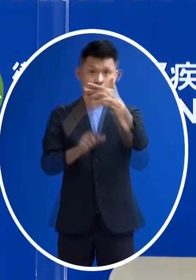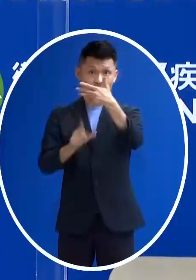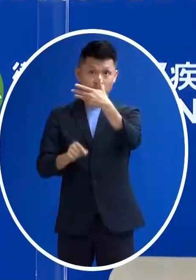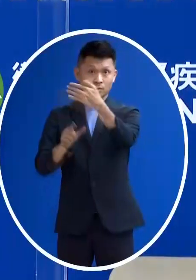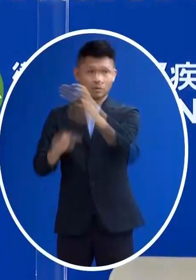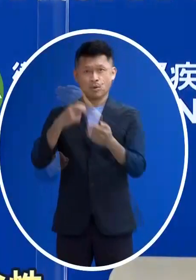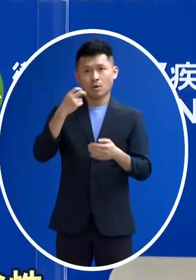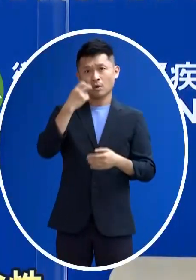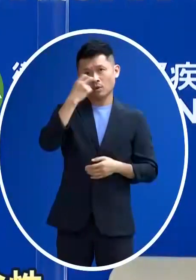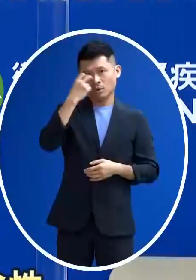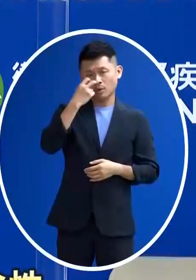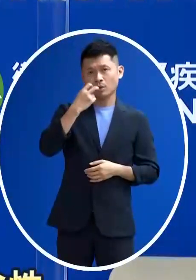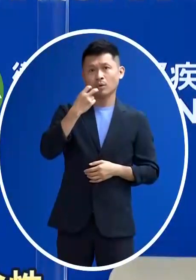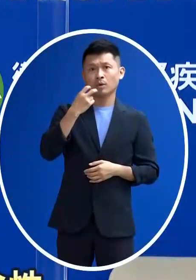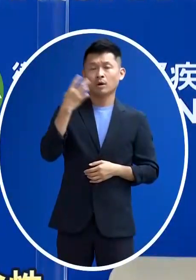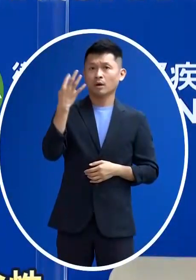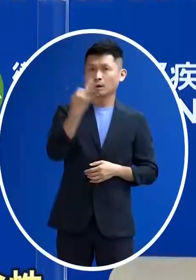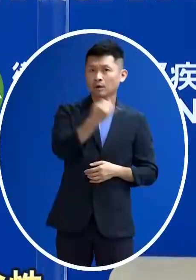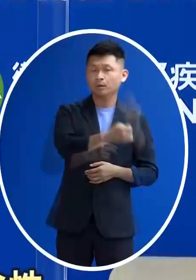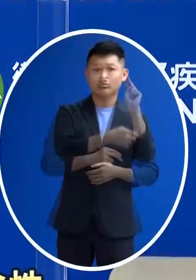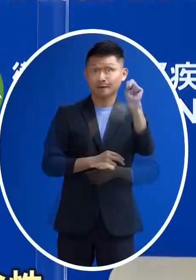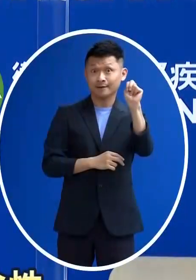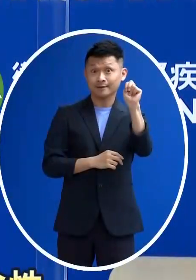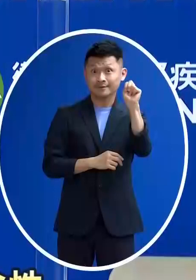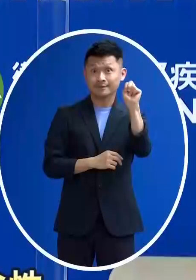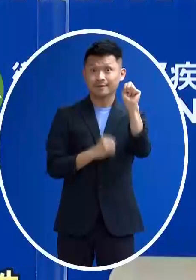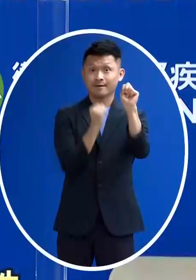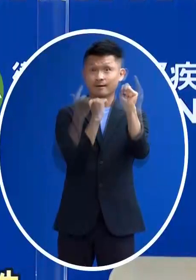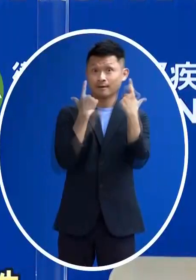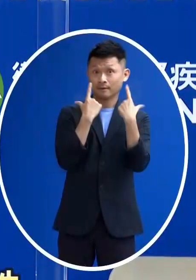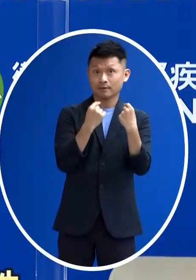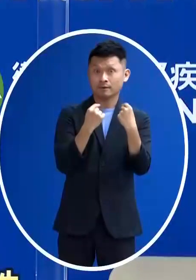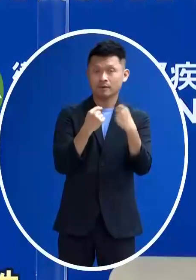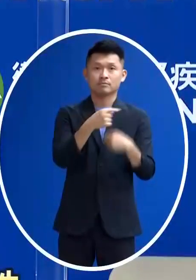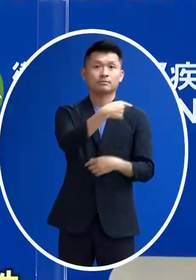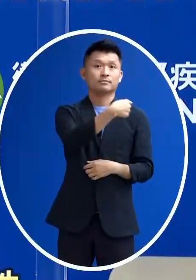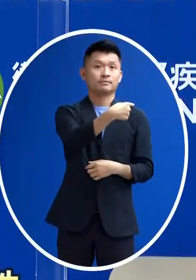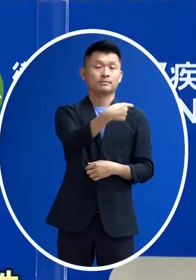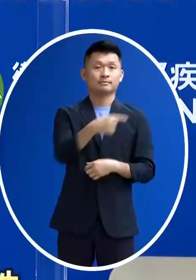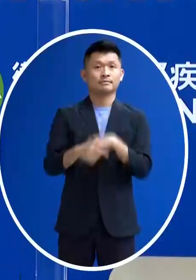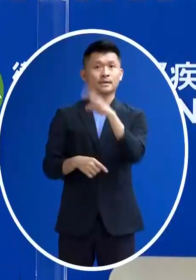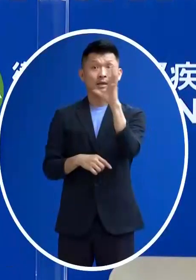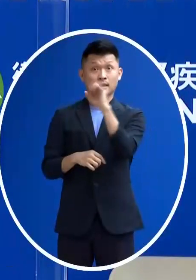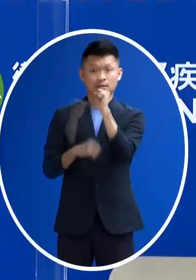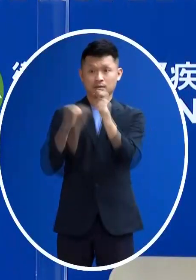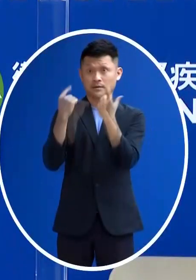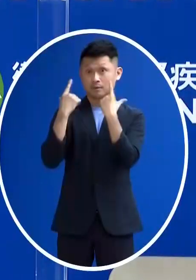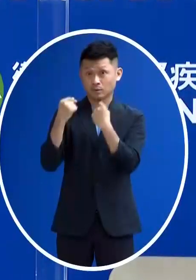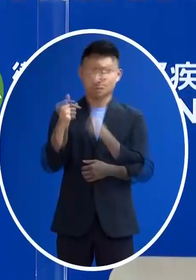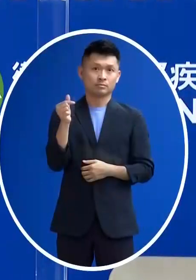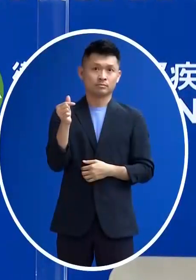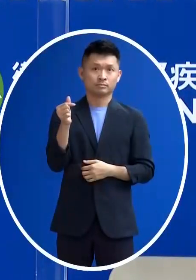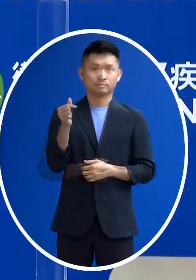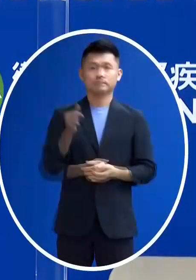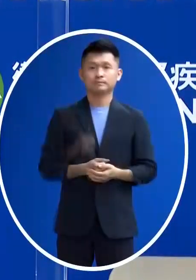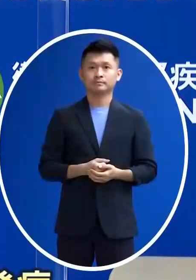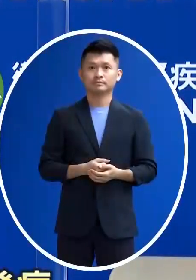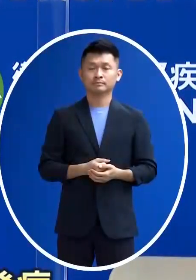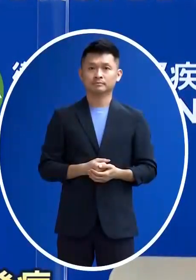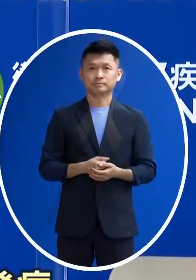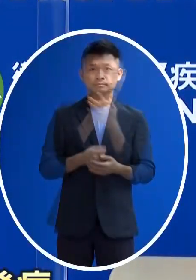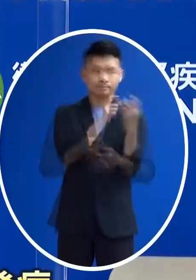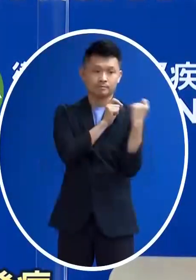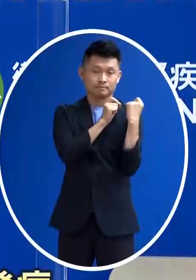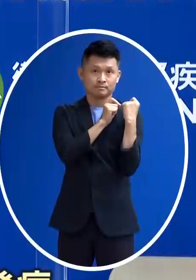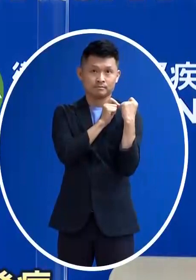6、7、8、9月多次的采检 PCR 的记录都是阴性 ，N 抗原的部分是阴性，那 S 抗原的部分是阳性，看起来是刚